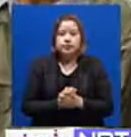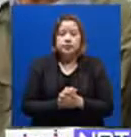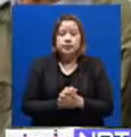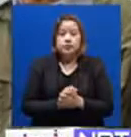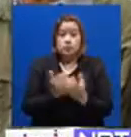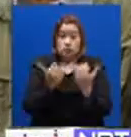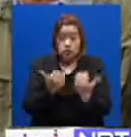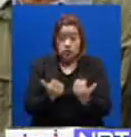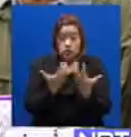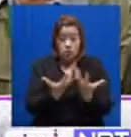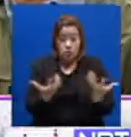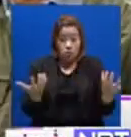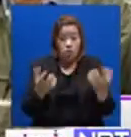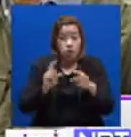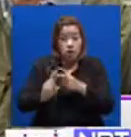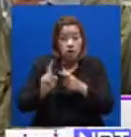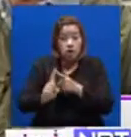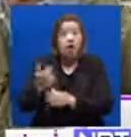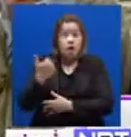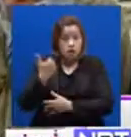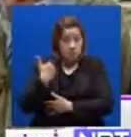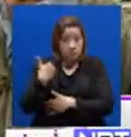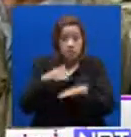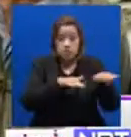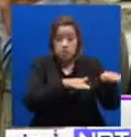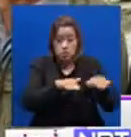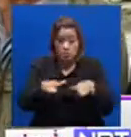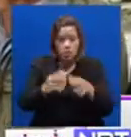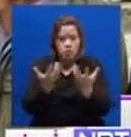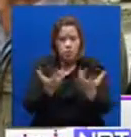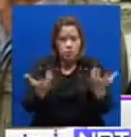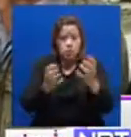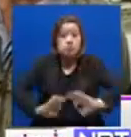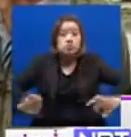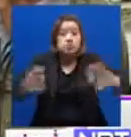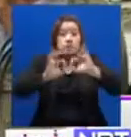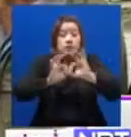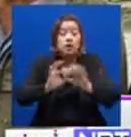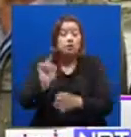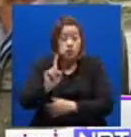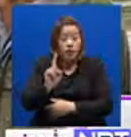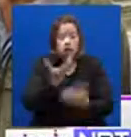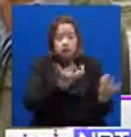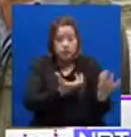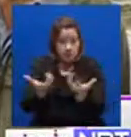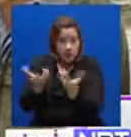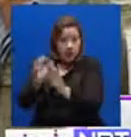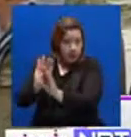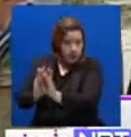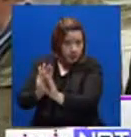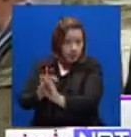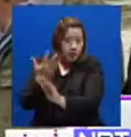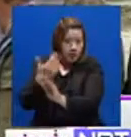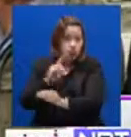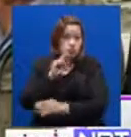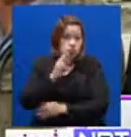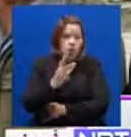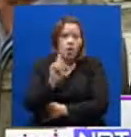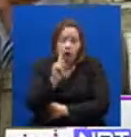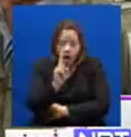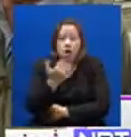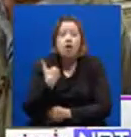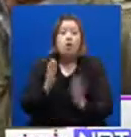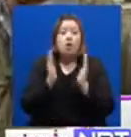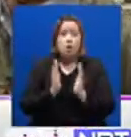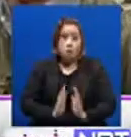เตรียมการในการที่จะเคลื่อนย้ายทรัพย์สินมีค่าออกให้ปลอดภัยก่อนอันที่สองก็เรื่องของบุคคลนะครับจะ